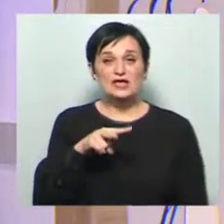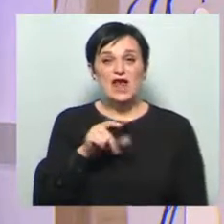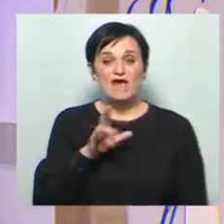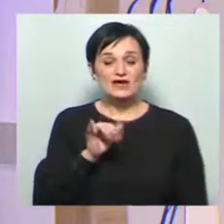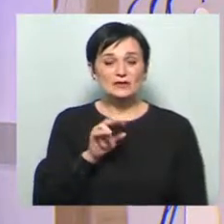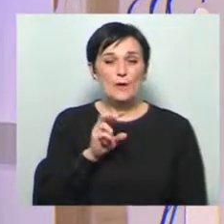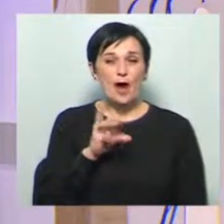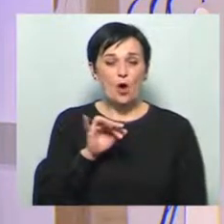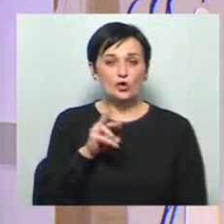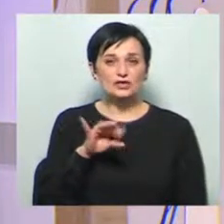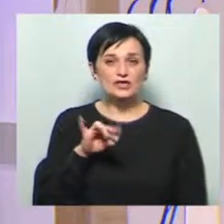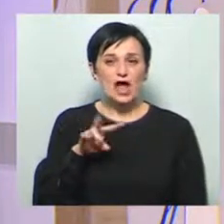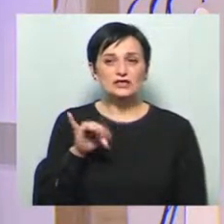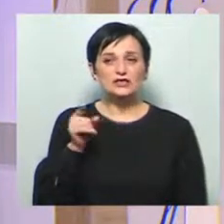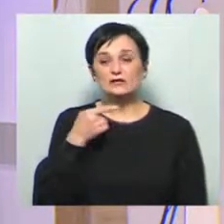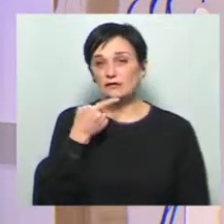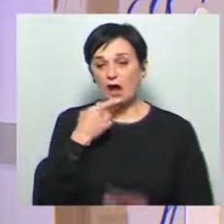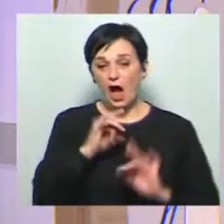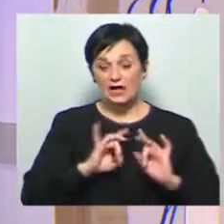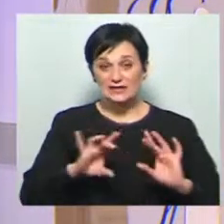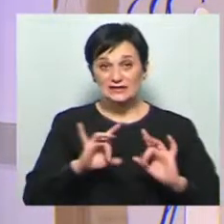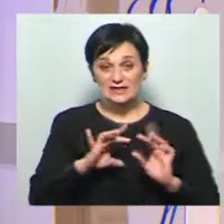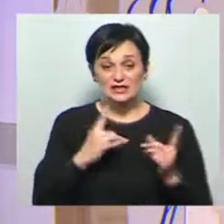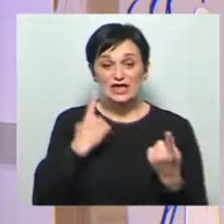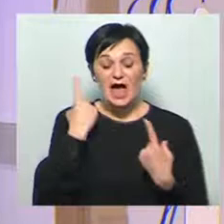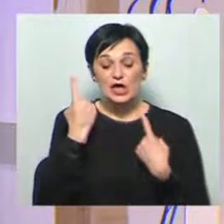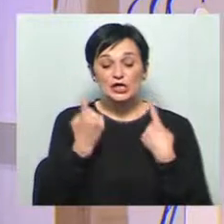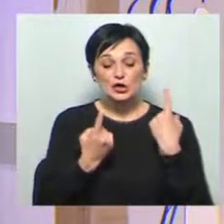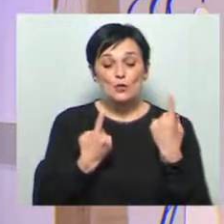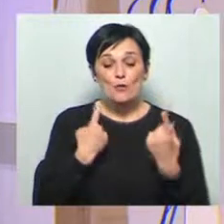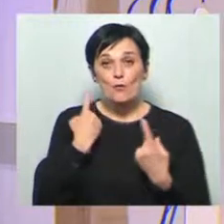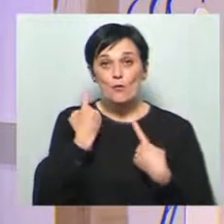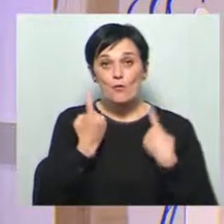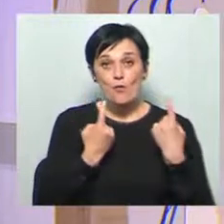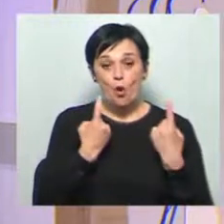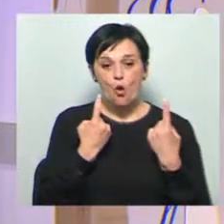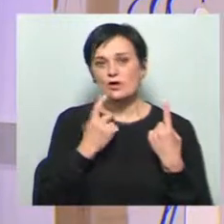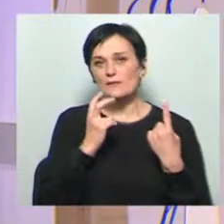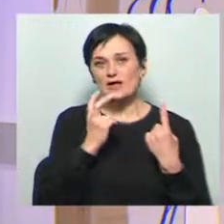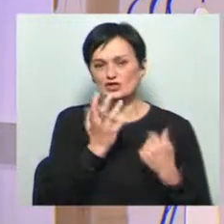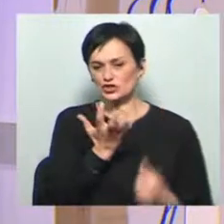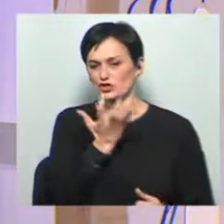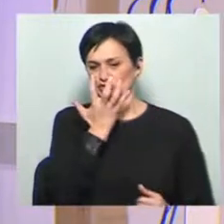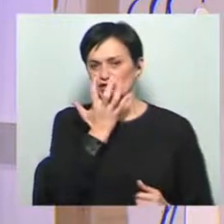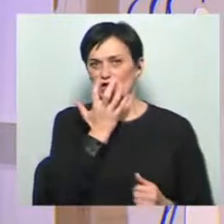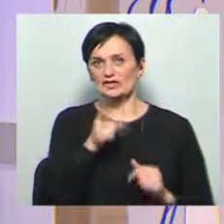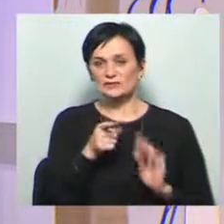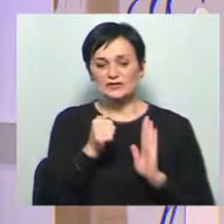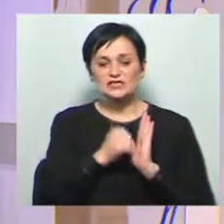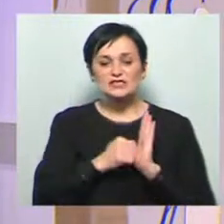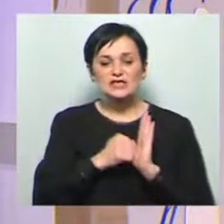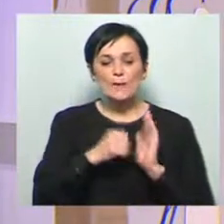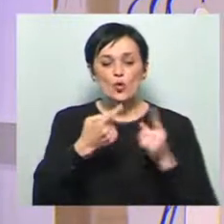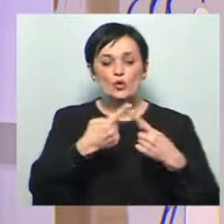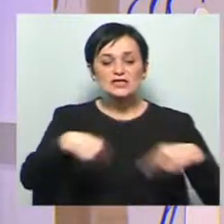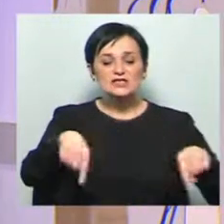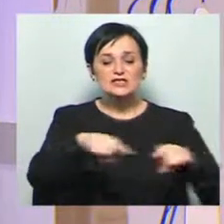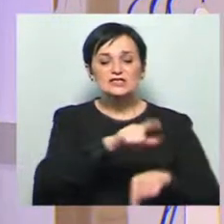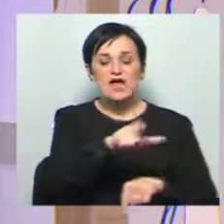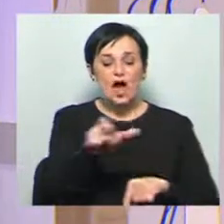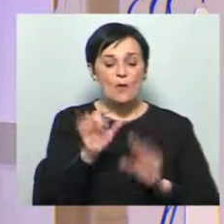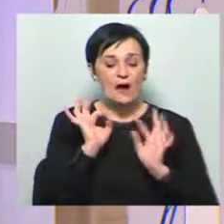მახალდიანი. ახსენა, რომ ინფორმაციის შენიღვას ხშირად საფუძვლად უდევს საზოგადოების